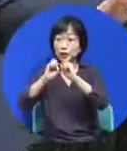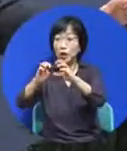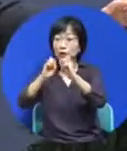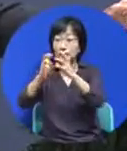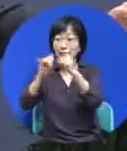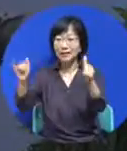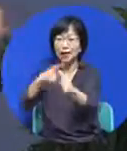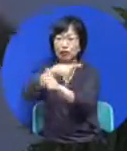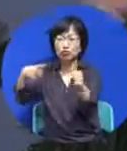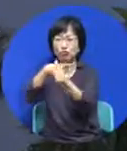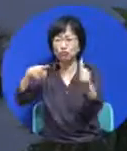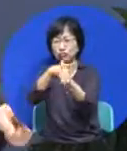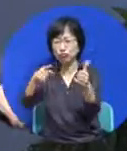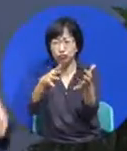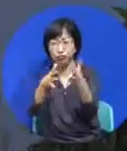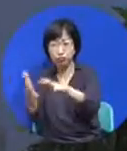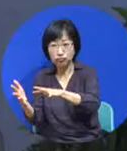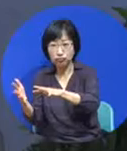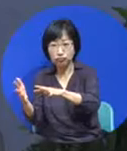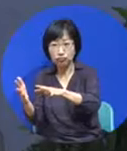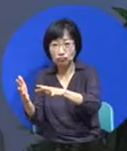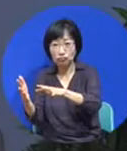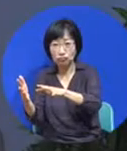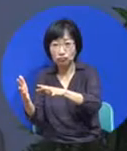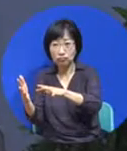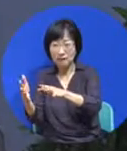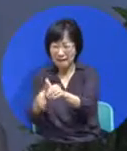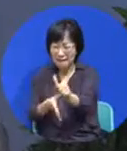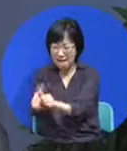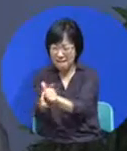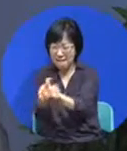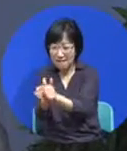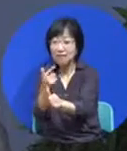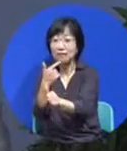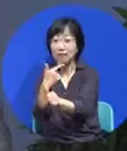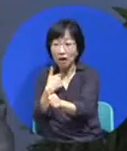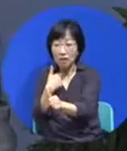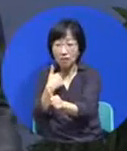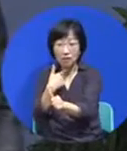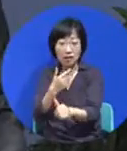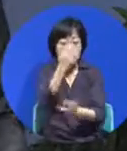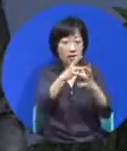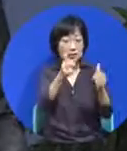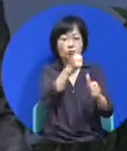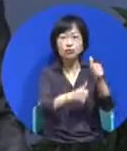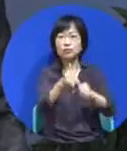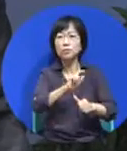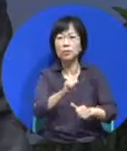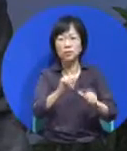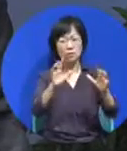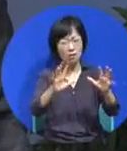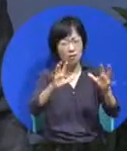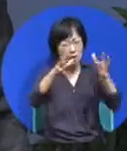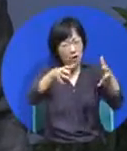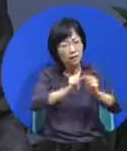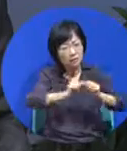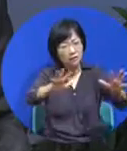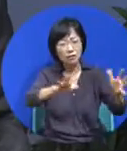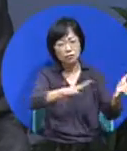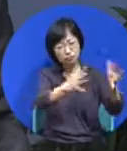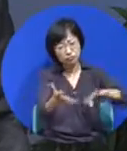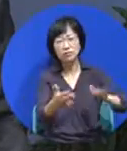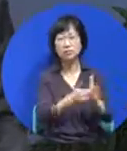전부 전 세계 흩어져서 죽었어요. Do you know what happened to the descendants of the Israelites who are constantly killing the prophets? They were scattered all throughout the